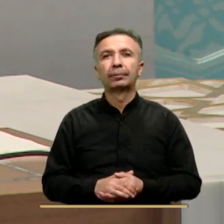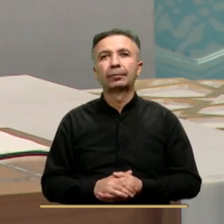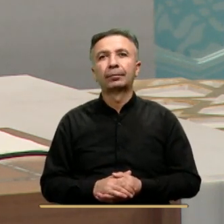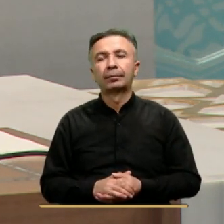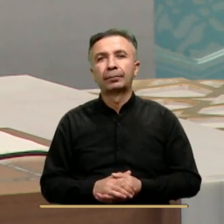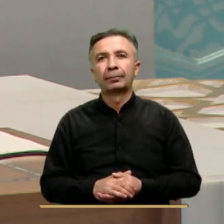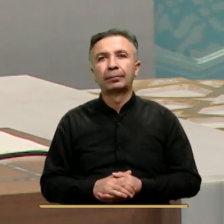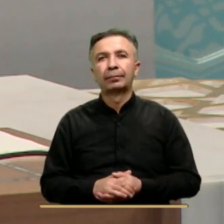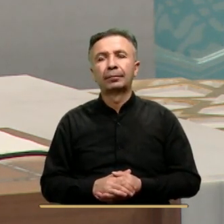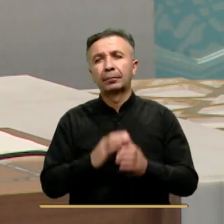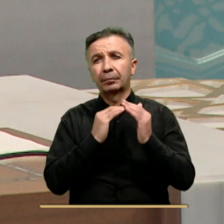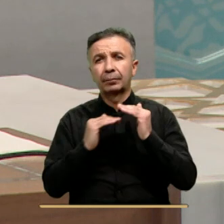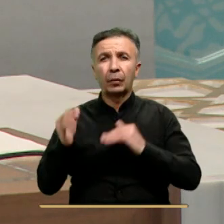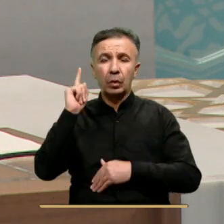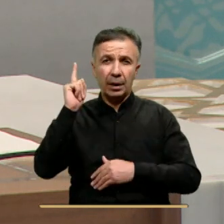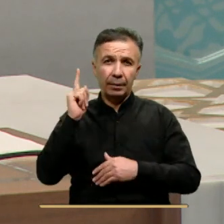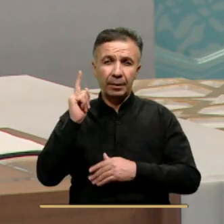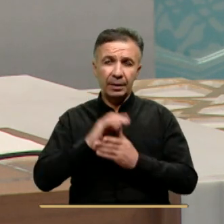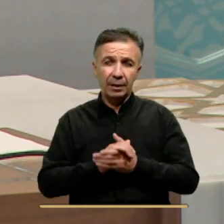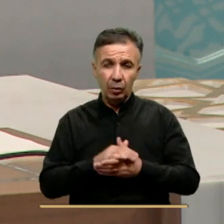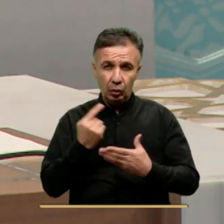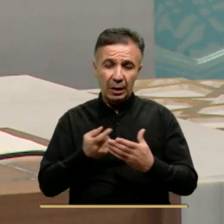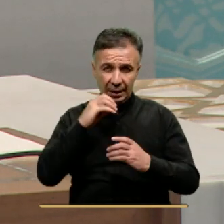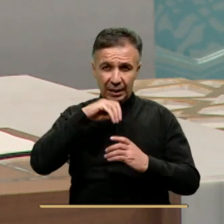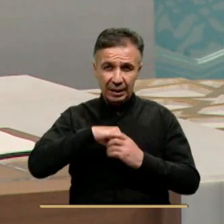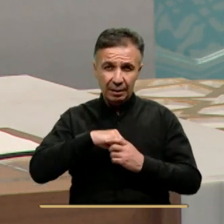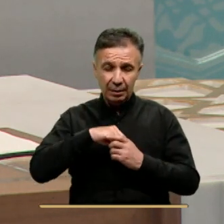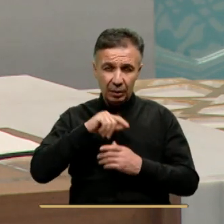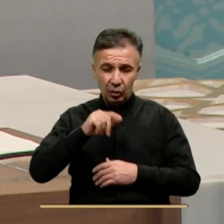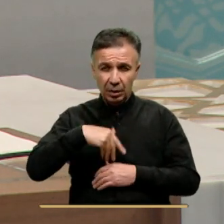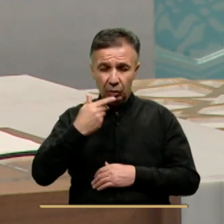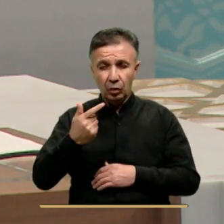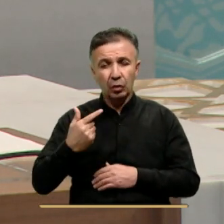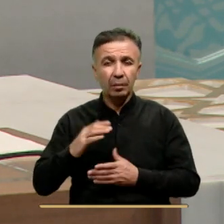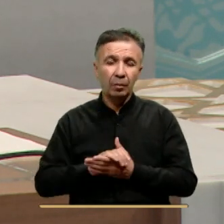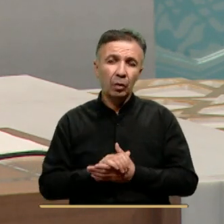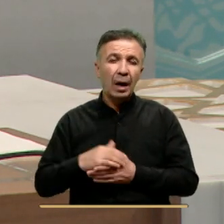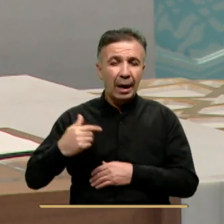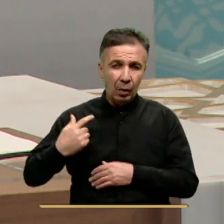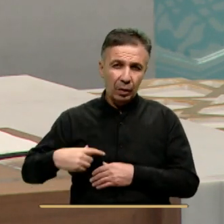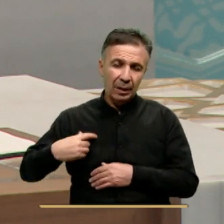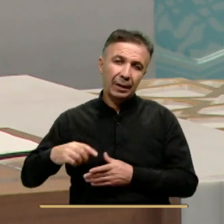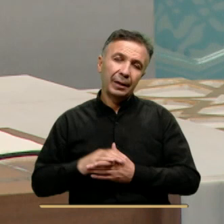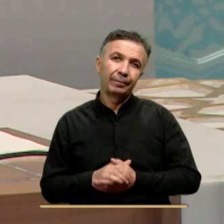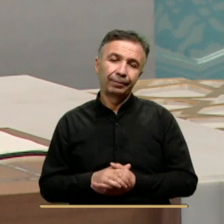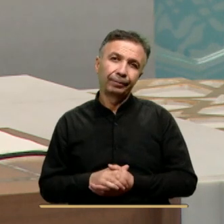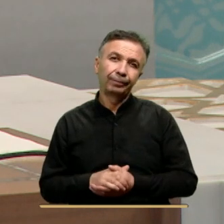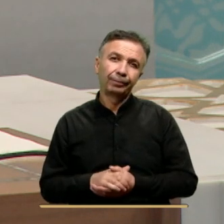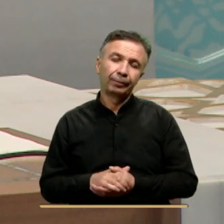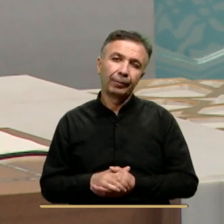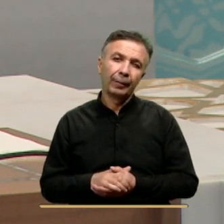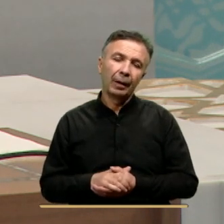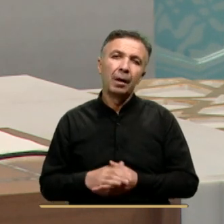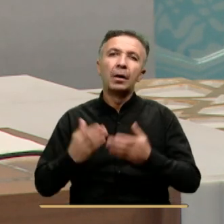verebilir yüce rabbimizin kelamında özellikle Değerli Müminler